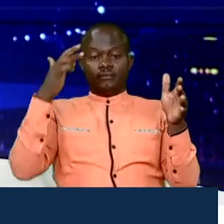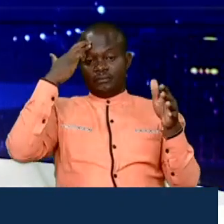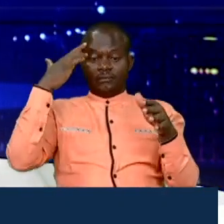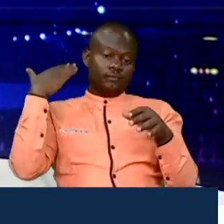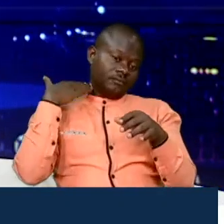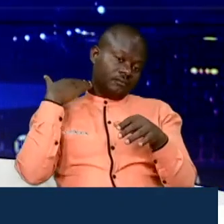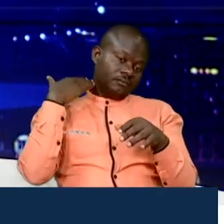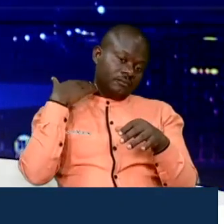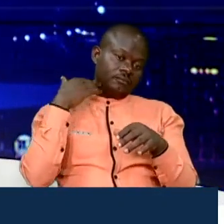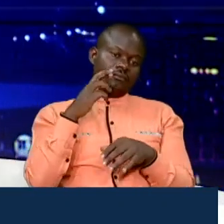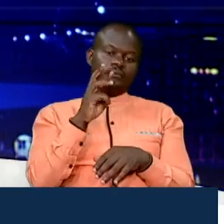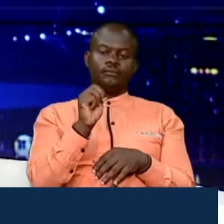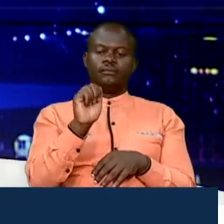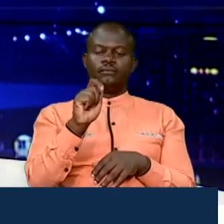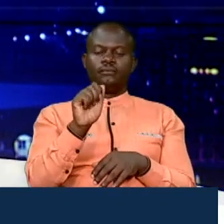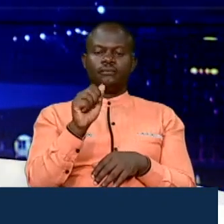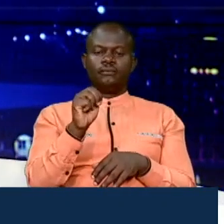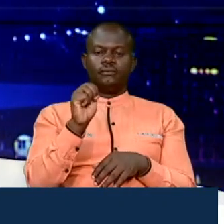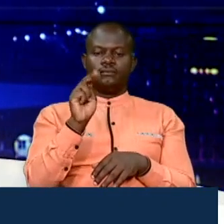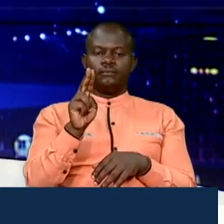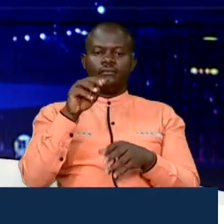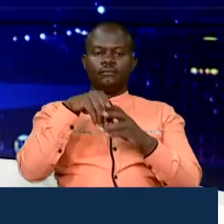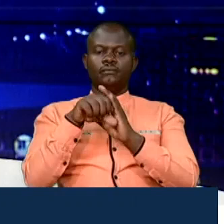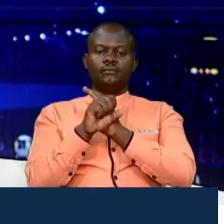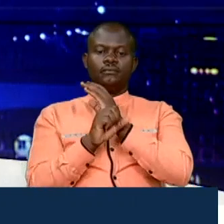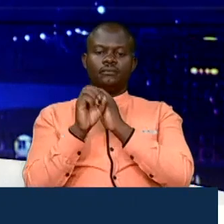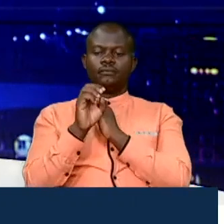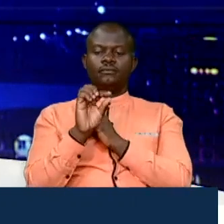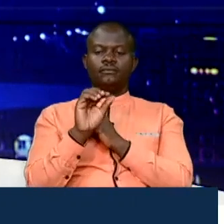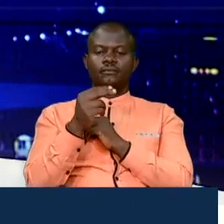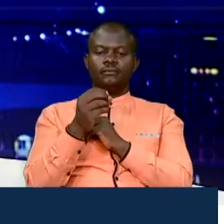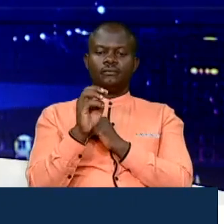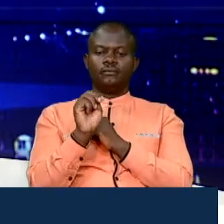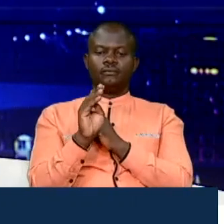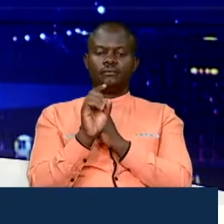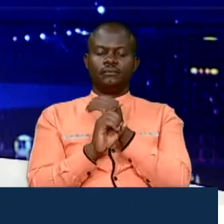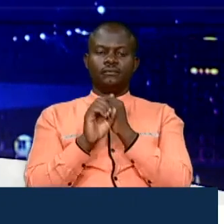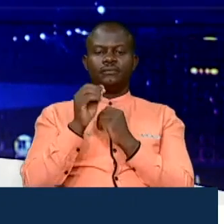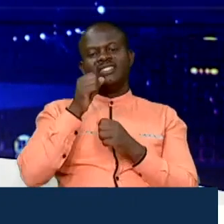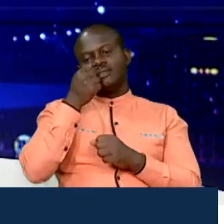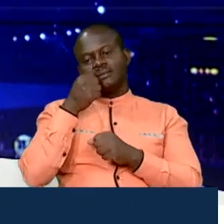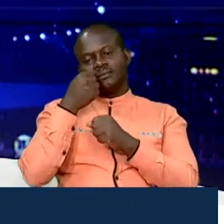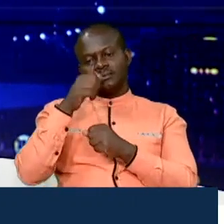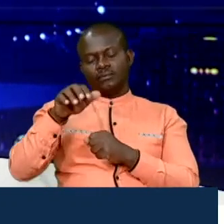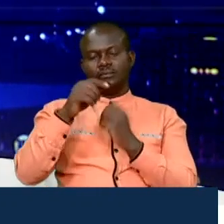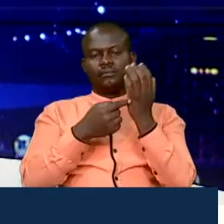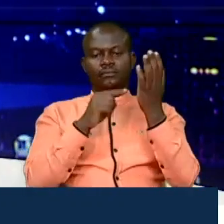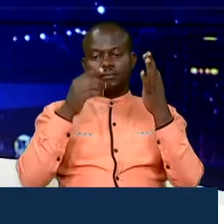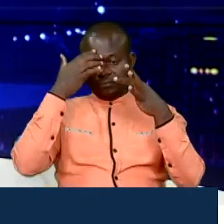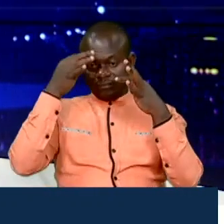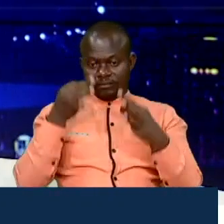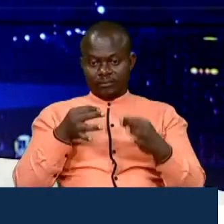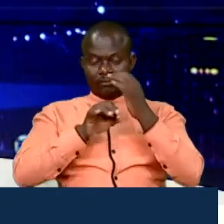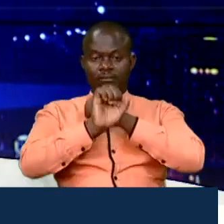Jenoside rwa Rwamatamu mu murenge wa Gihombo mu karere ka Nyamasheke. Abateknisiye banzuye ko